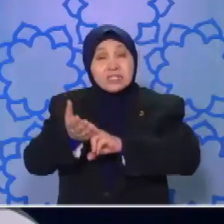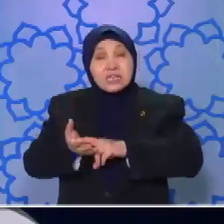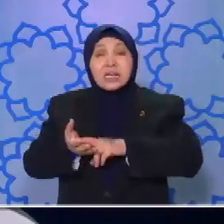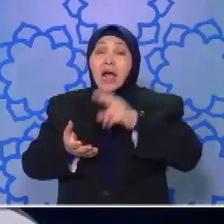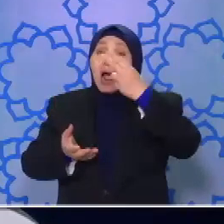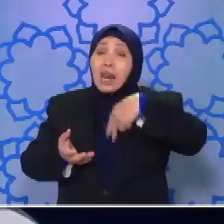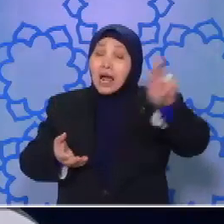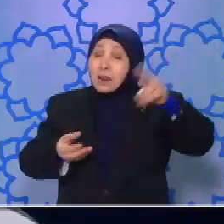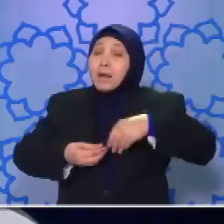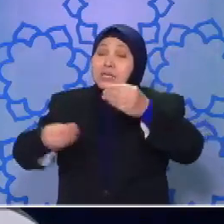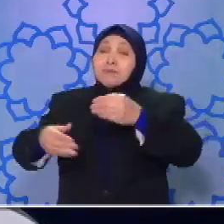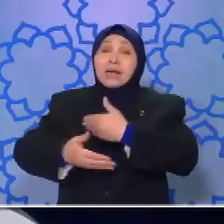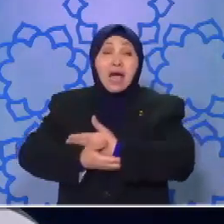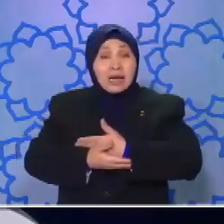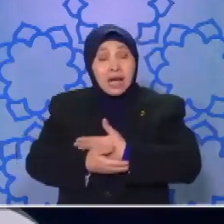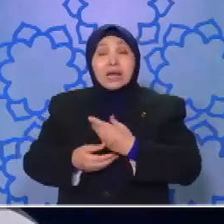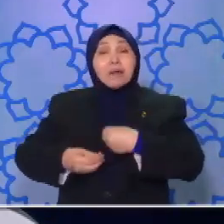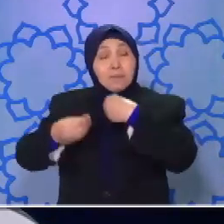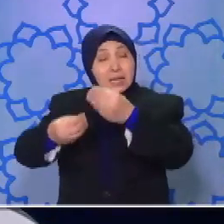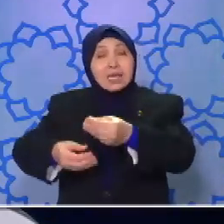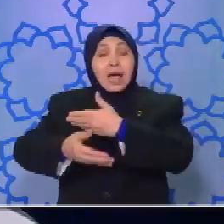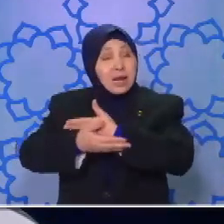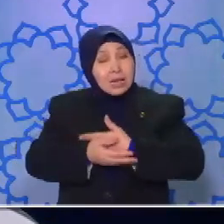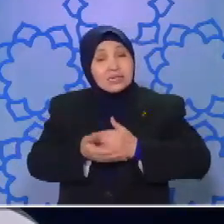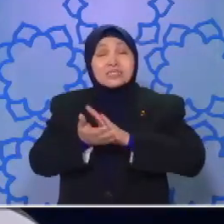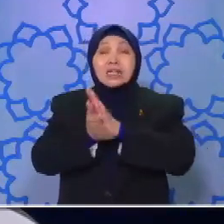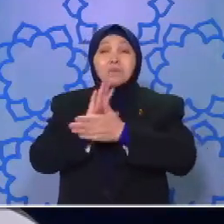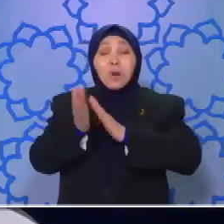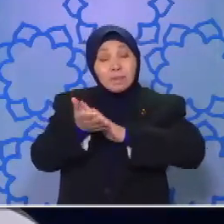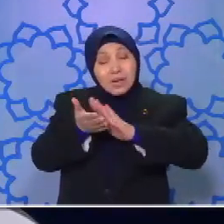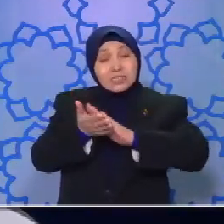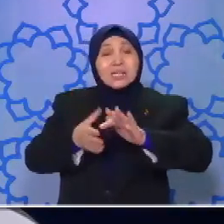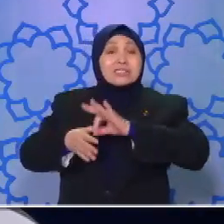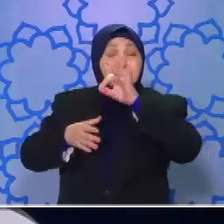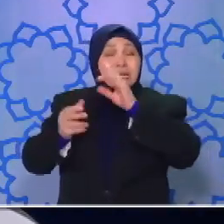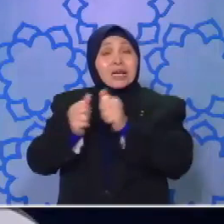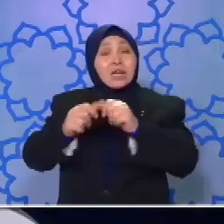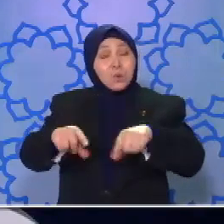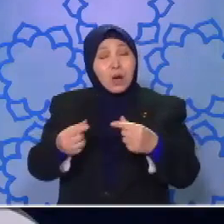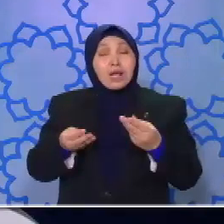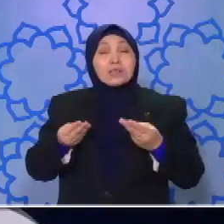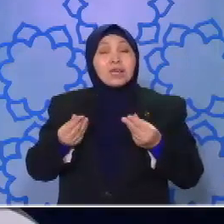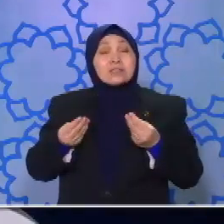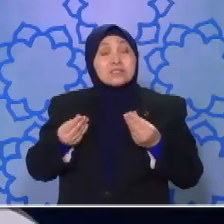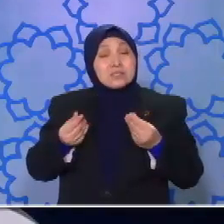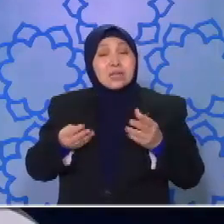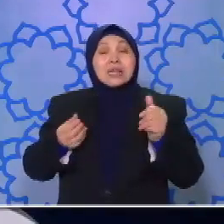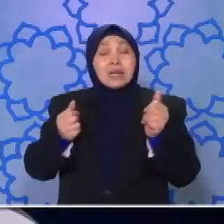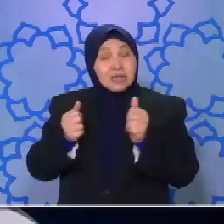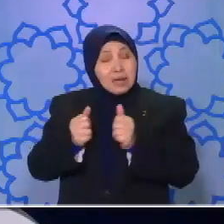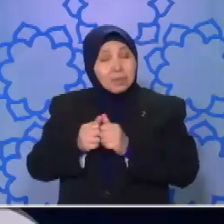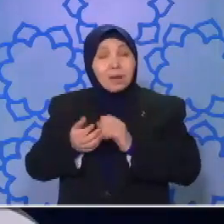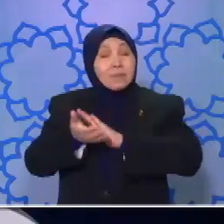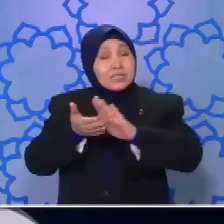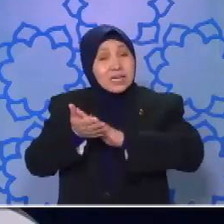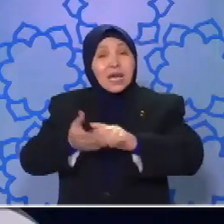berikan pada anak dan bagi anak ini agar membersihkan jiwanya dengan Quran, tazkiyah tun nufus, ingatkan,